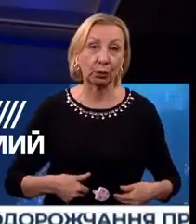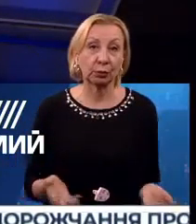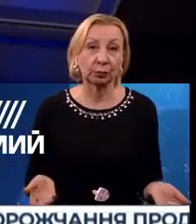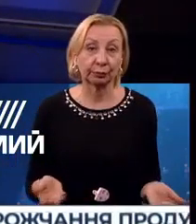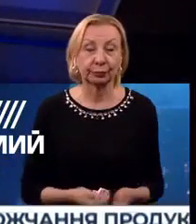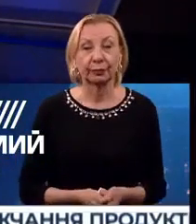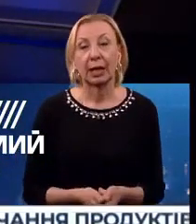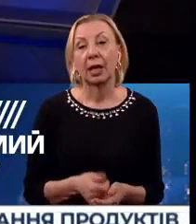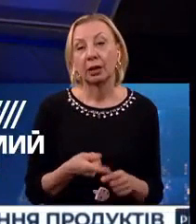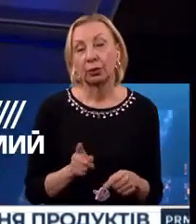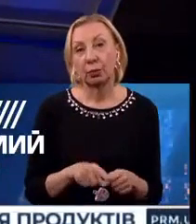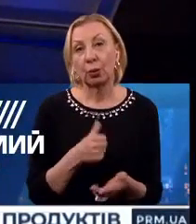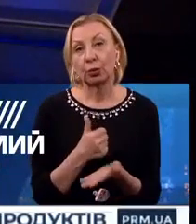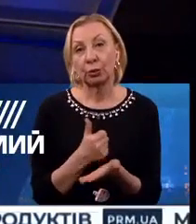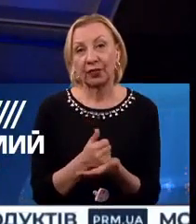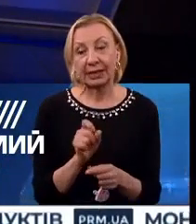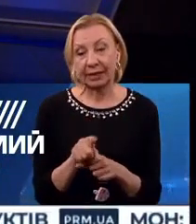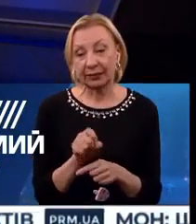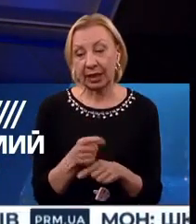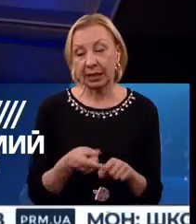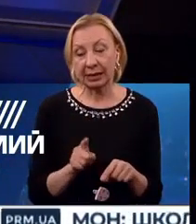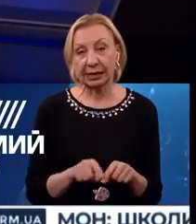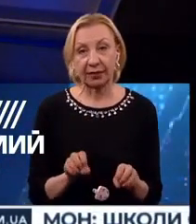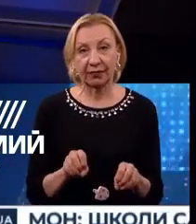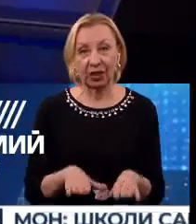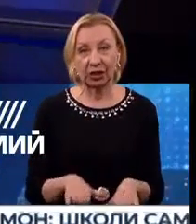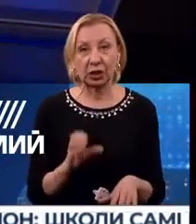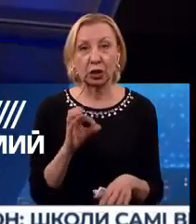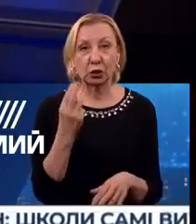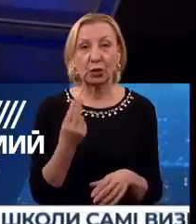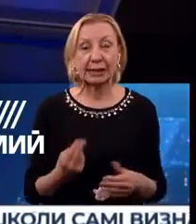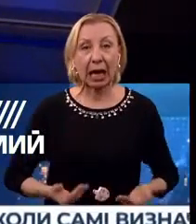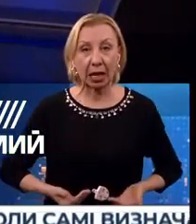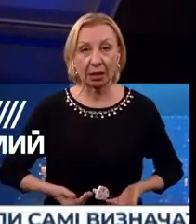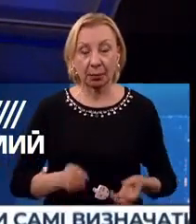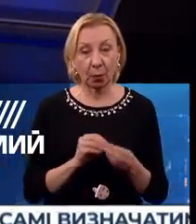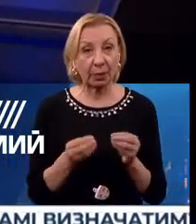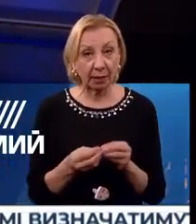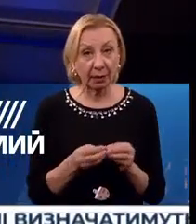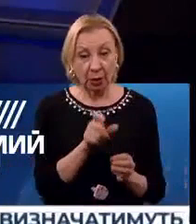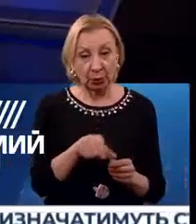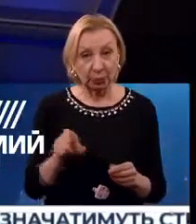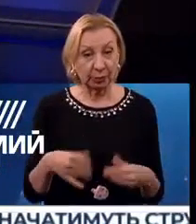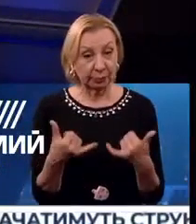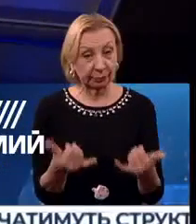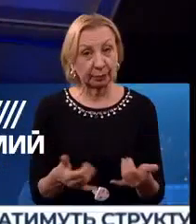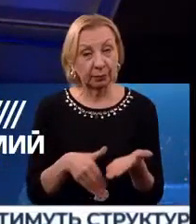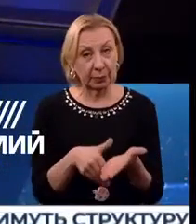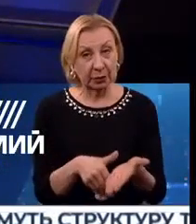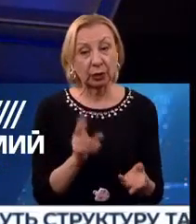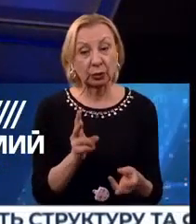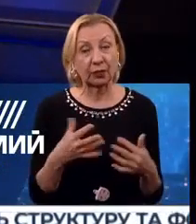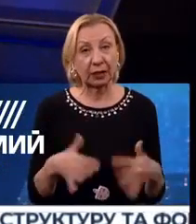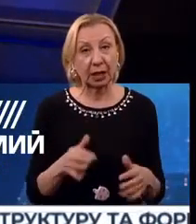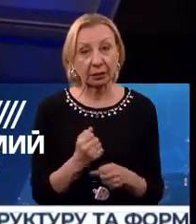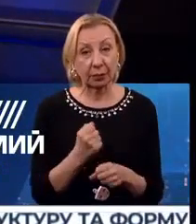своїх дітей. Тому ключове завдання – це вирішення соціальних проблем тих людей, які втратили роботу. На жаль, я вважаю, що ті